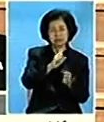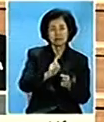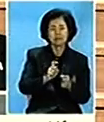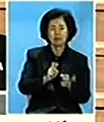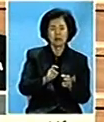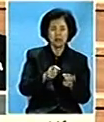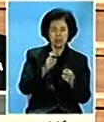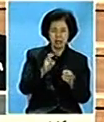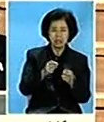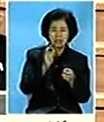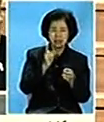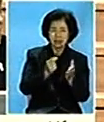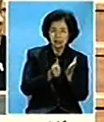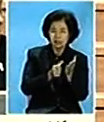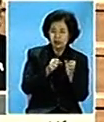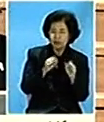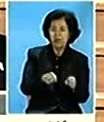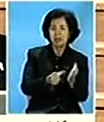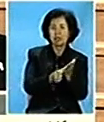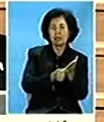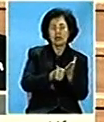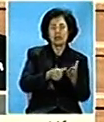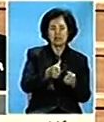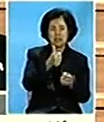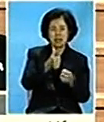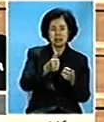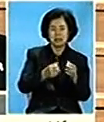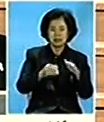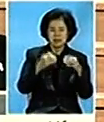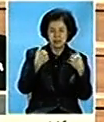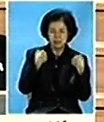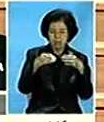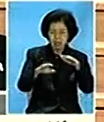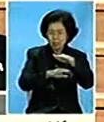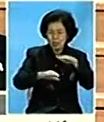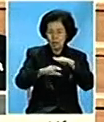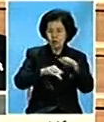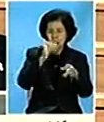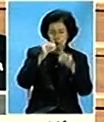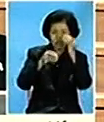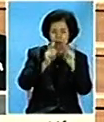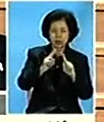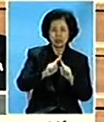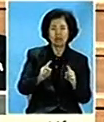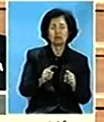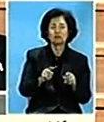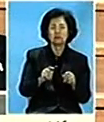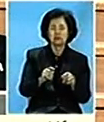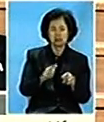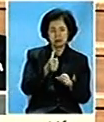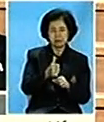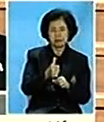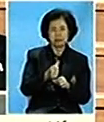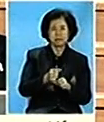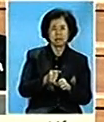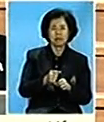ข้อสงสัยได้โดยการสร้างฐานข้อมูลที่มีความครอบคลุมและมีความสมบูรณ์ ซึ่งผมทราบว่า